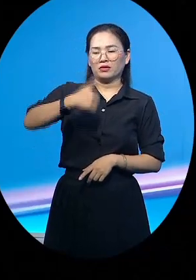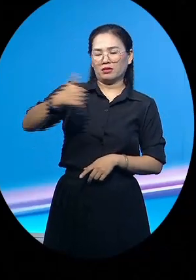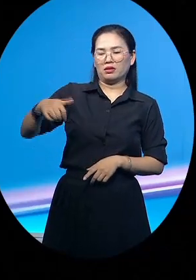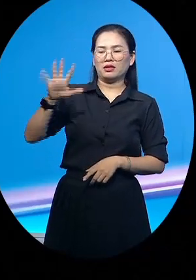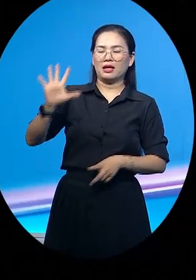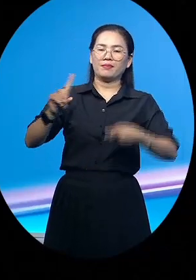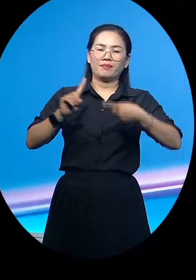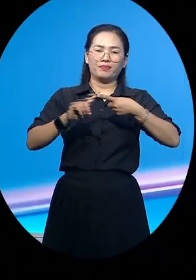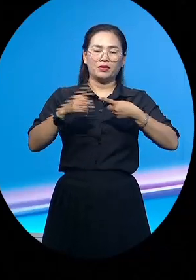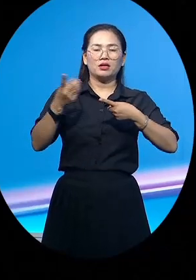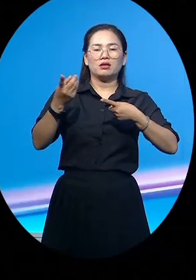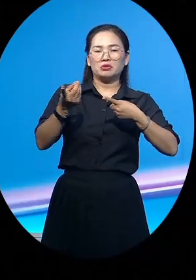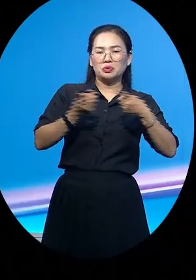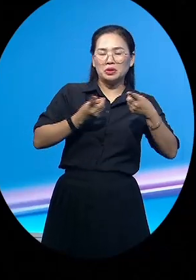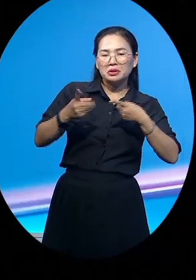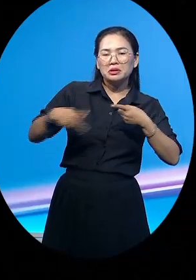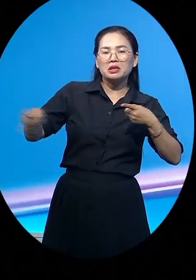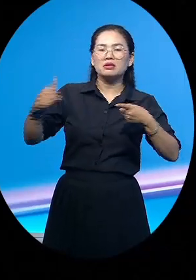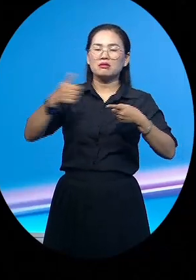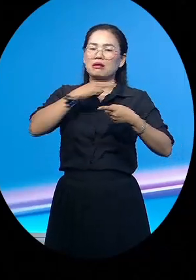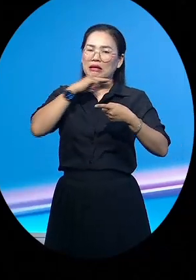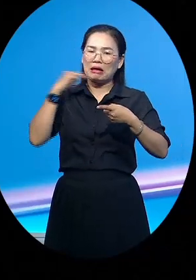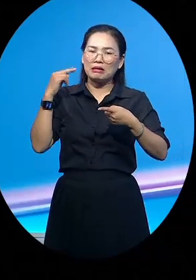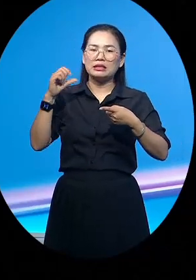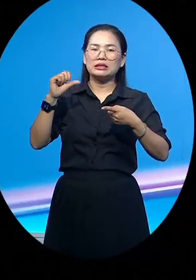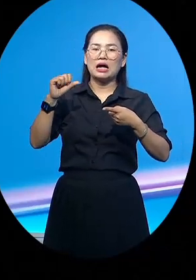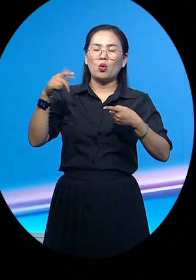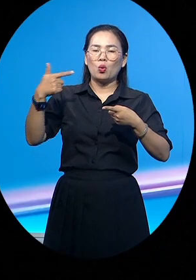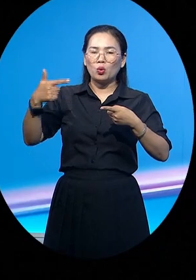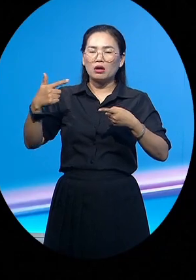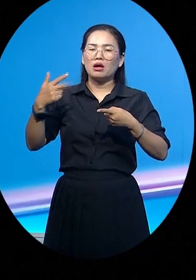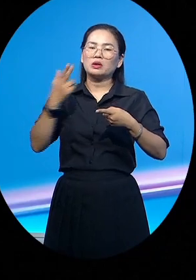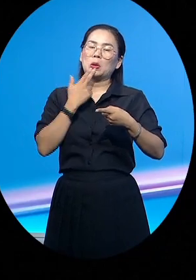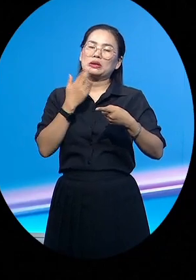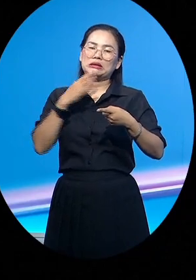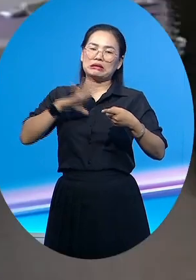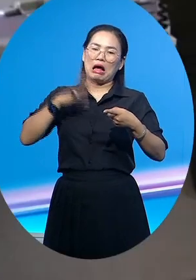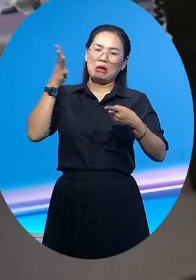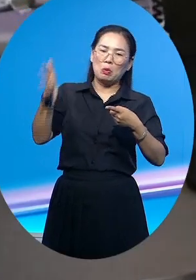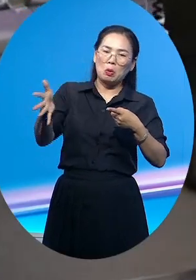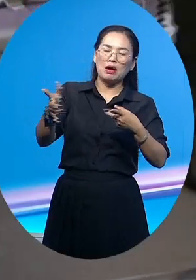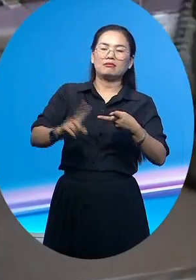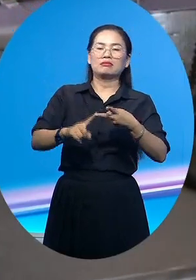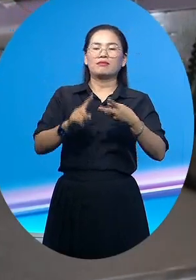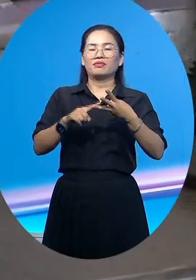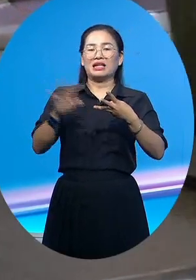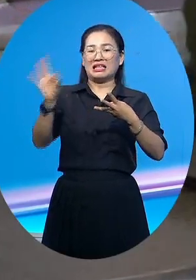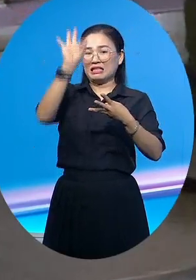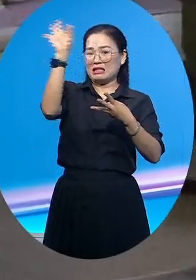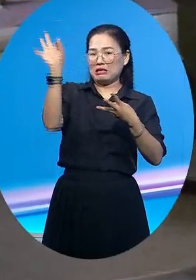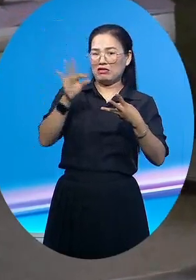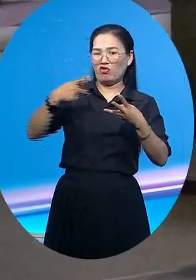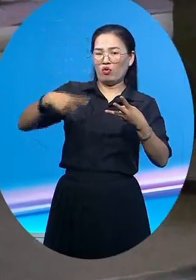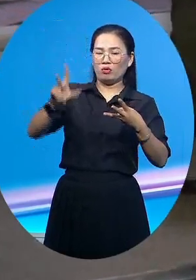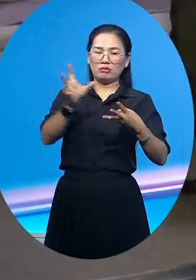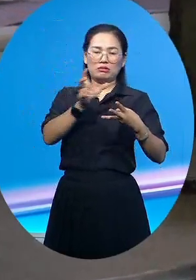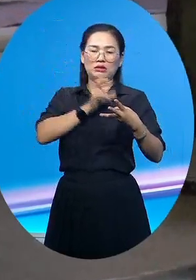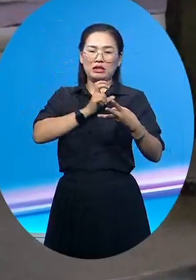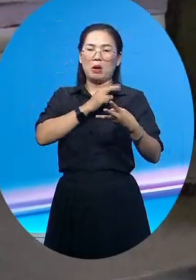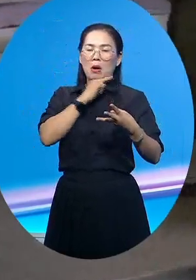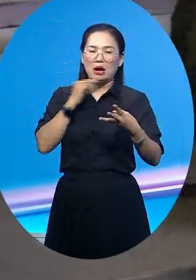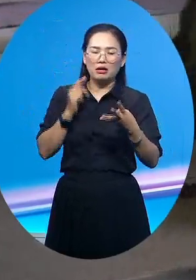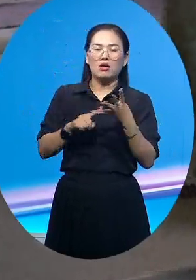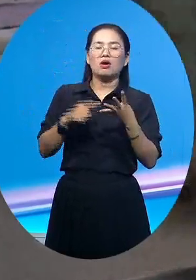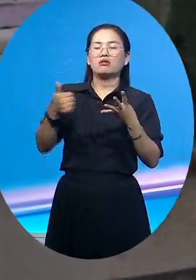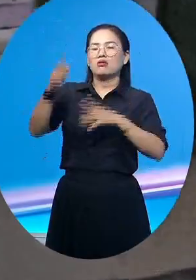thiệt mạng gồm doanh nhân người anh gốc Pakistan shazarahgood cùng con trai Solomon dagood tỷ phú người anh hammys harding nhà